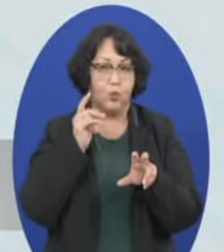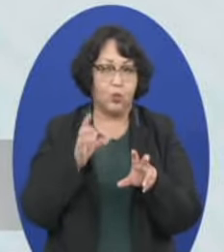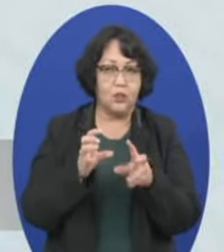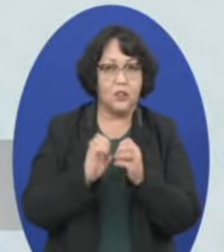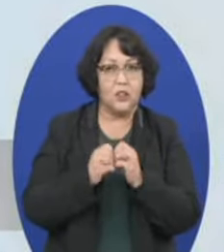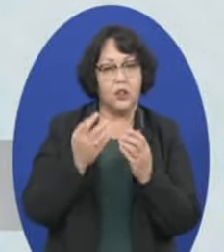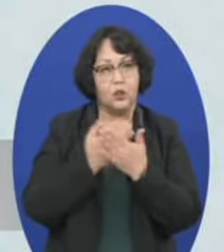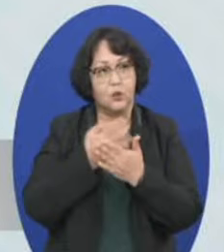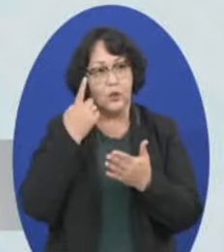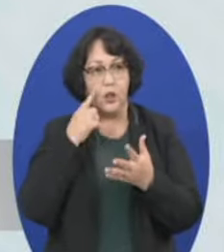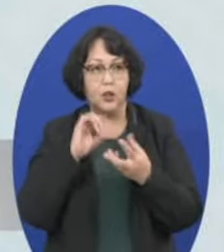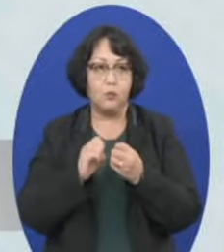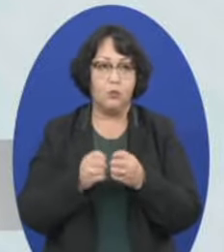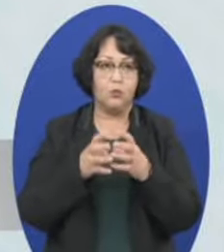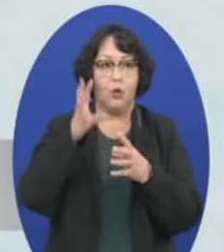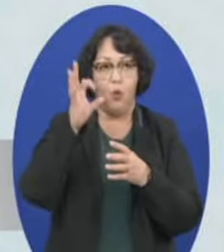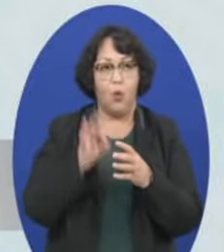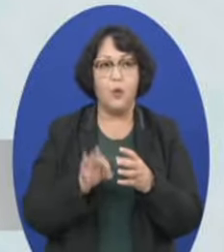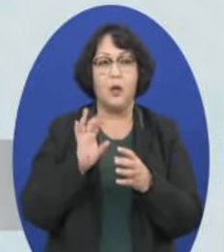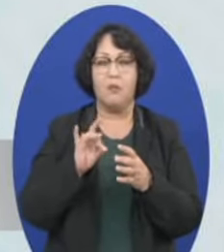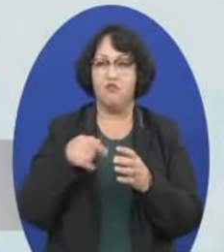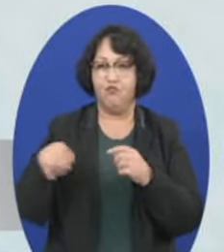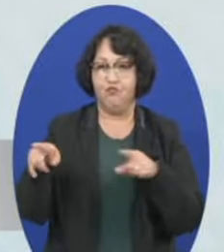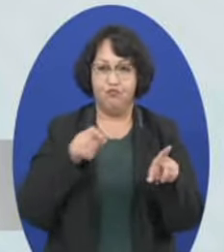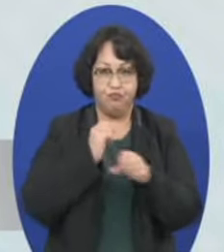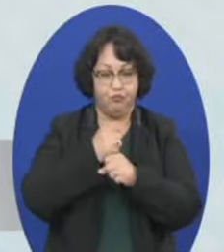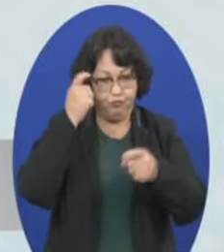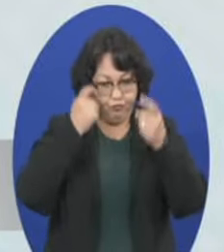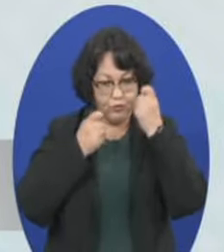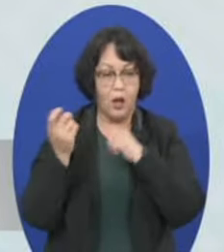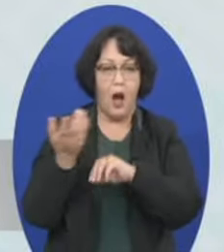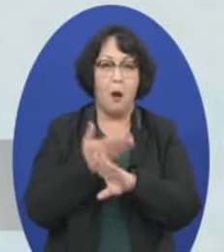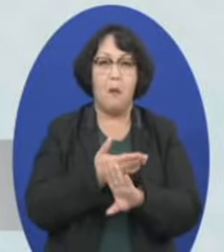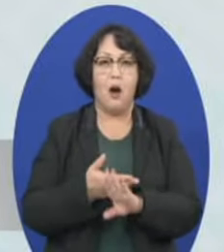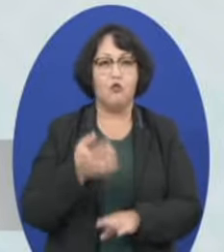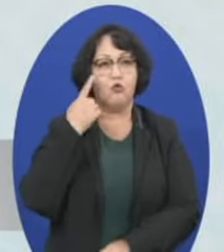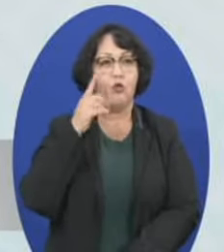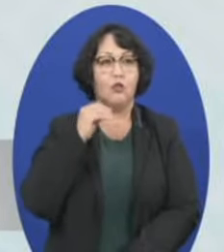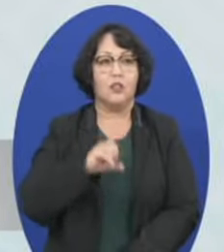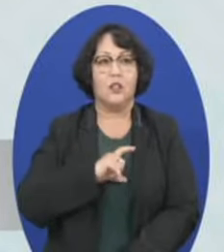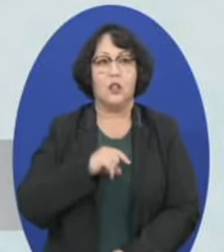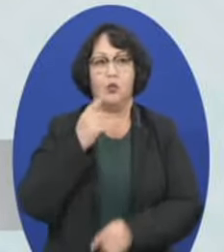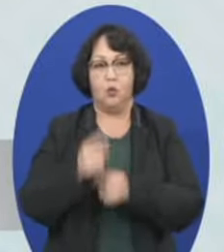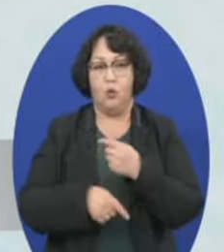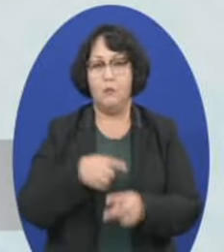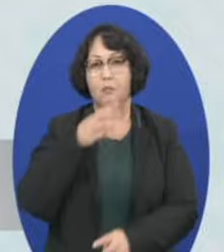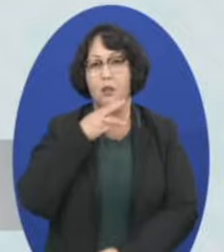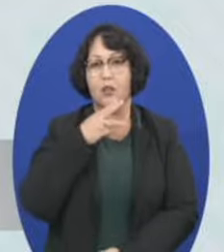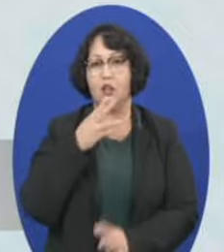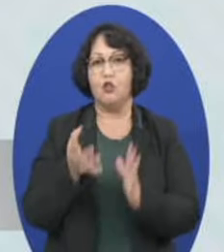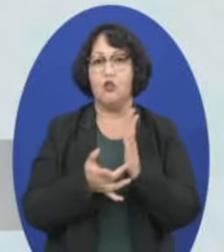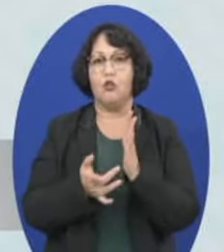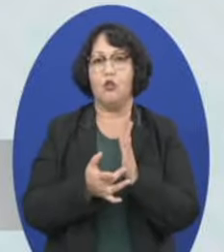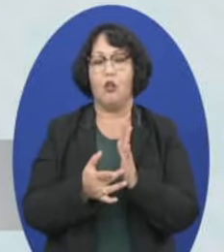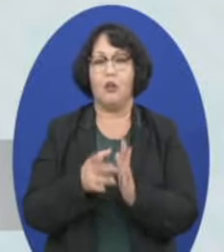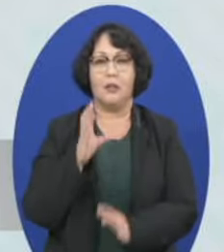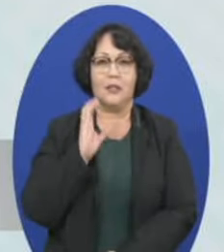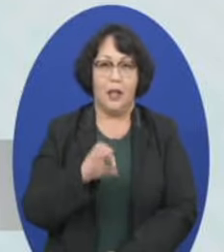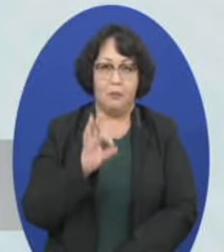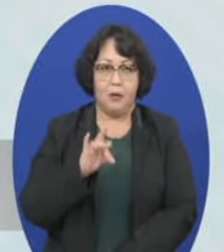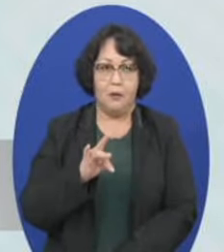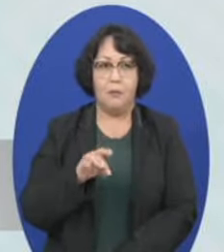бүтээч бүрийн одоо тухайн одоо хувийн нэрийг бол хамгаалж өгсөн байгаа. За мөн одоо энэ зохиогч эрхийн тоо хуулиар бид нар бол мэдээллийн технологийн